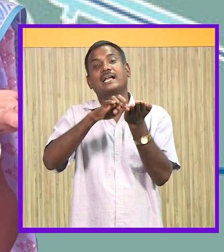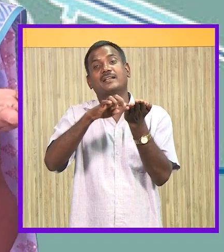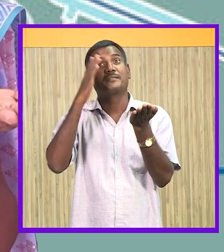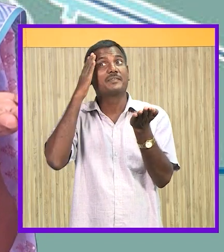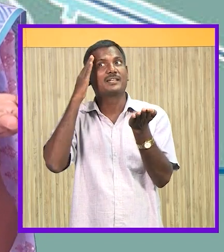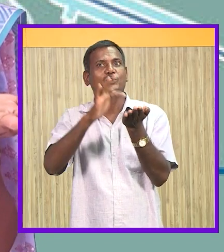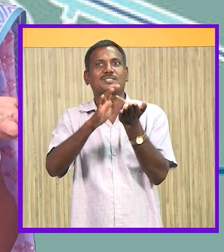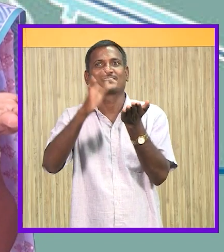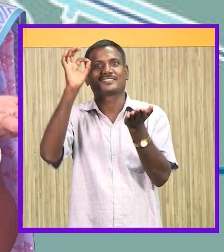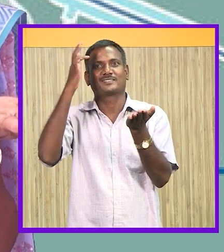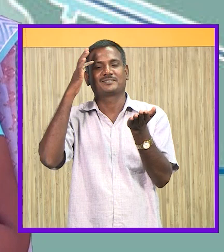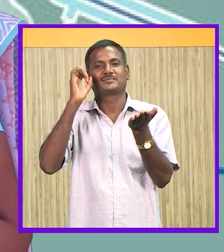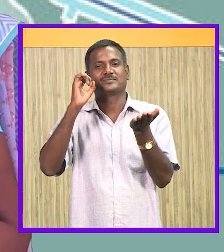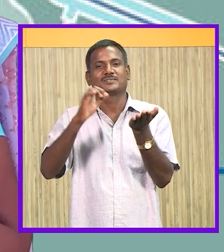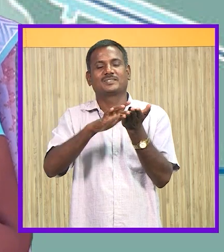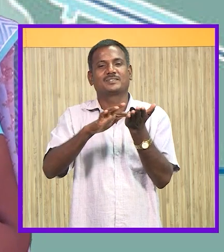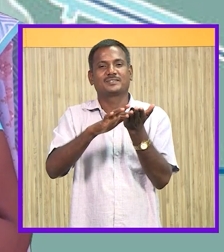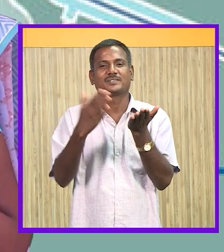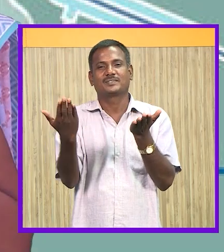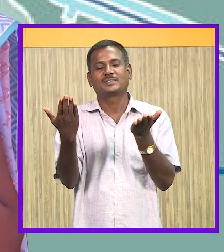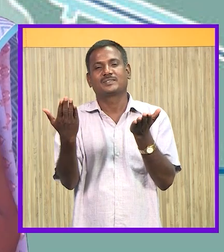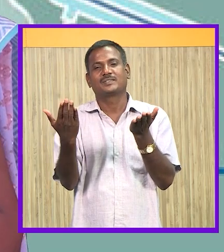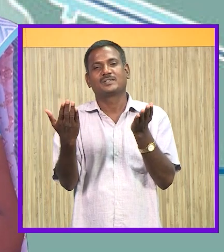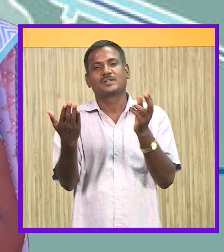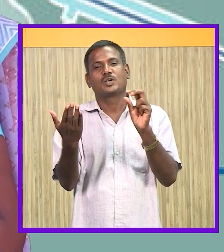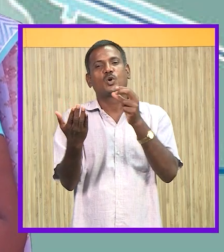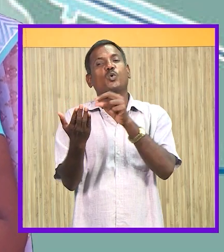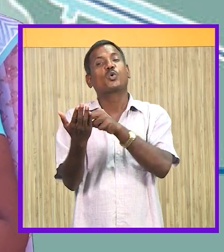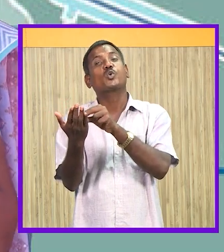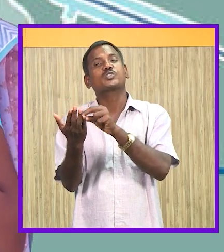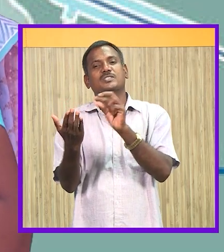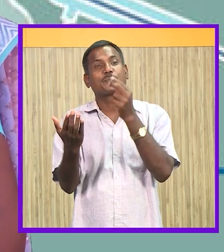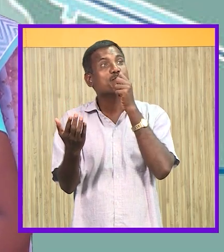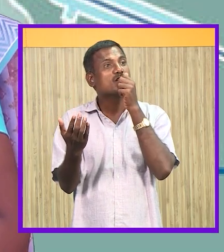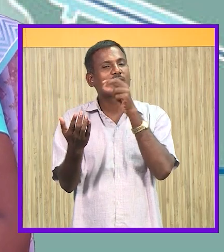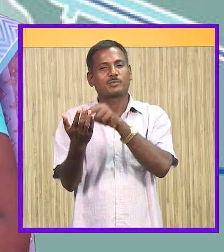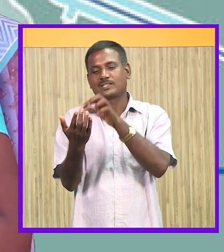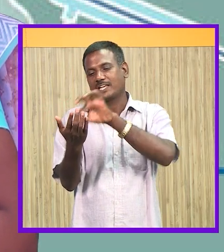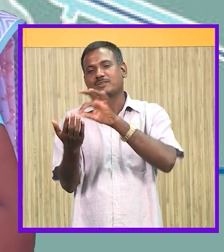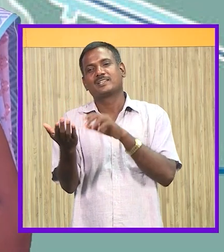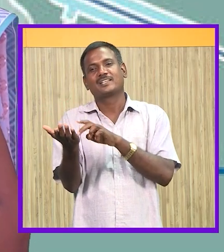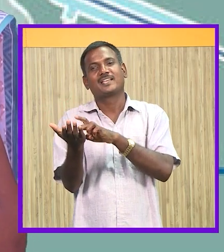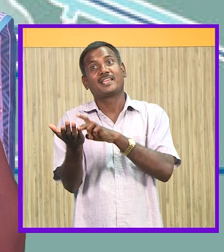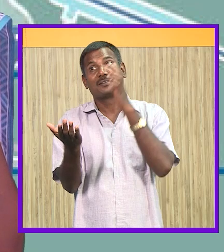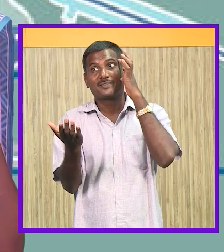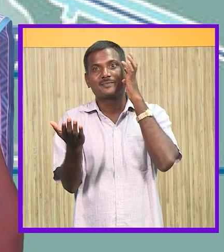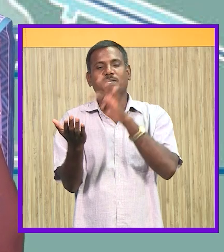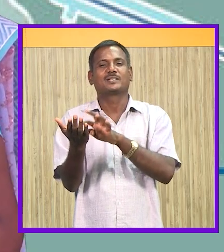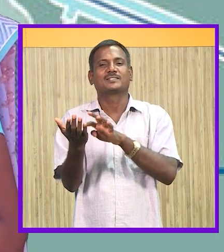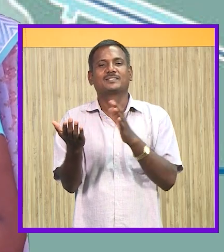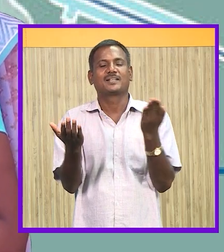ஃபீல் ஆகுதுன்னு கண்டுபிடிங்க. இன்னும் ஒரு கையில் கொஞ்சமாக குளுக்கோஸ் எடுத்துக்கோங்க, கொஞ்சமாக தண்ணி விடுங்க. எப்படி ஃபீல்